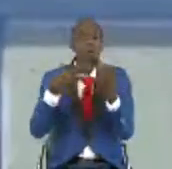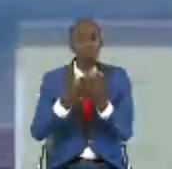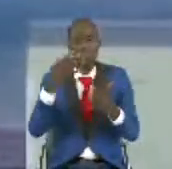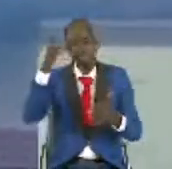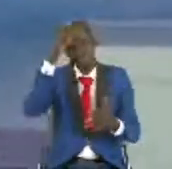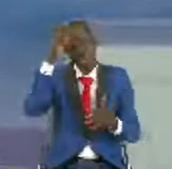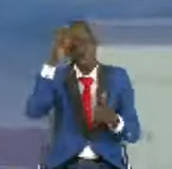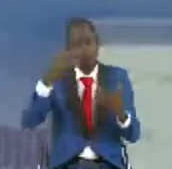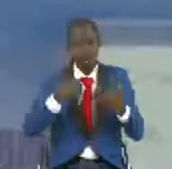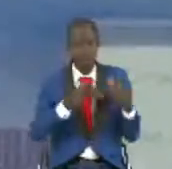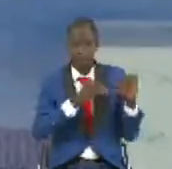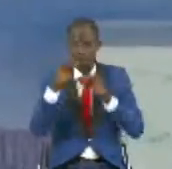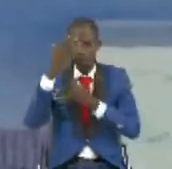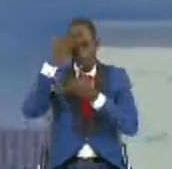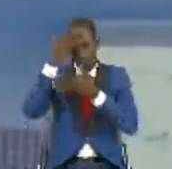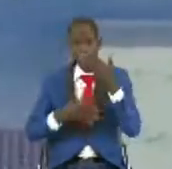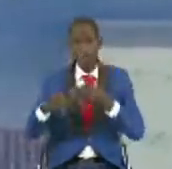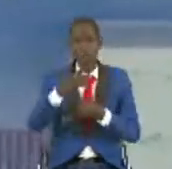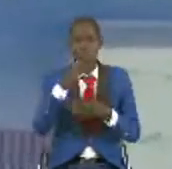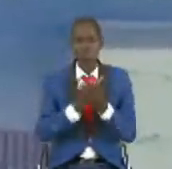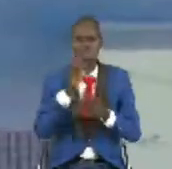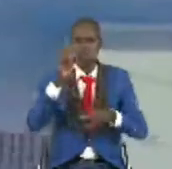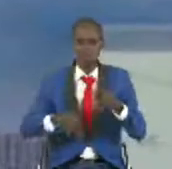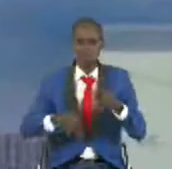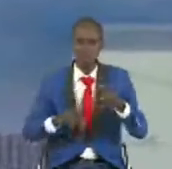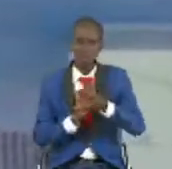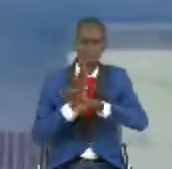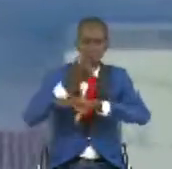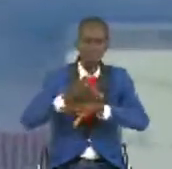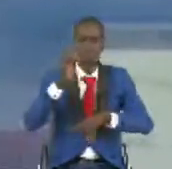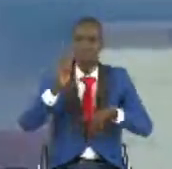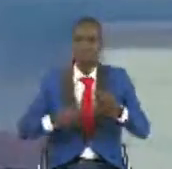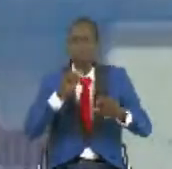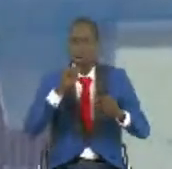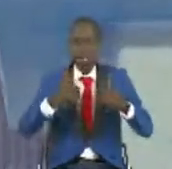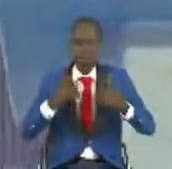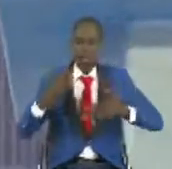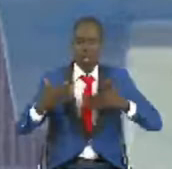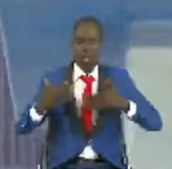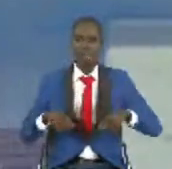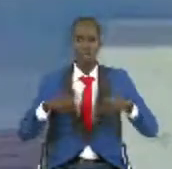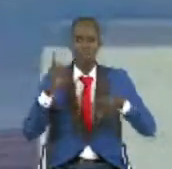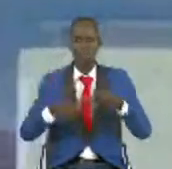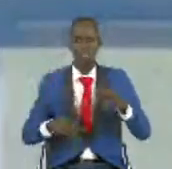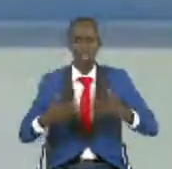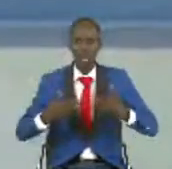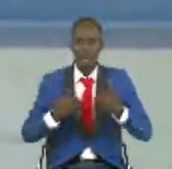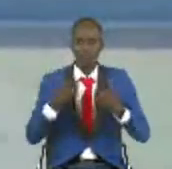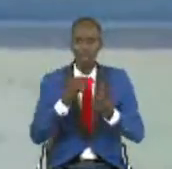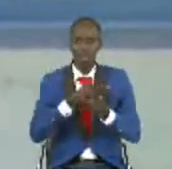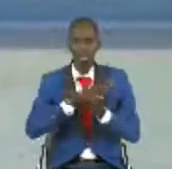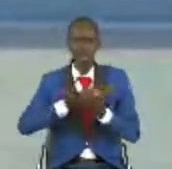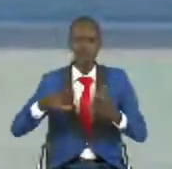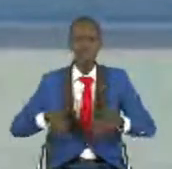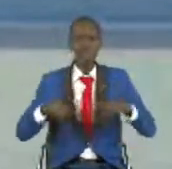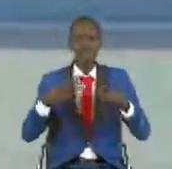diable plaçait devant toi, et il dit tu ne vas pas traverser, tu ne vas pas avoir une vie heureuse, tu ne vas pas avoir une vie de justice.